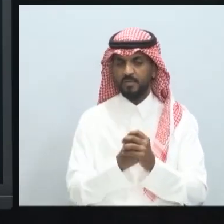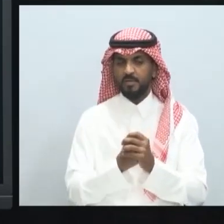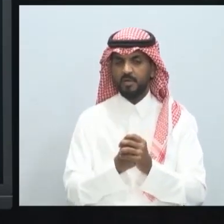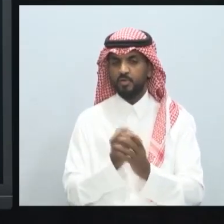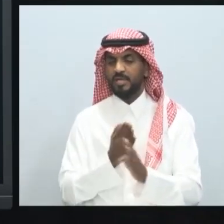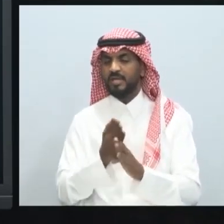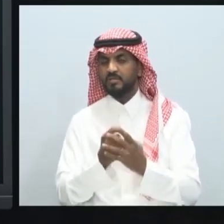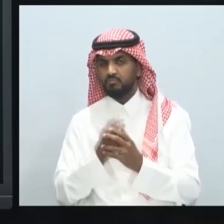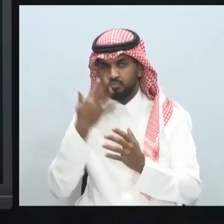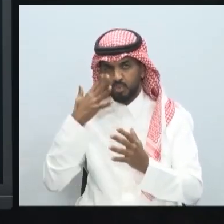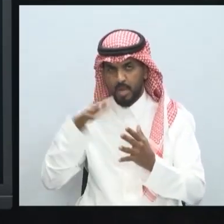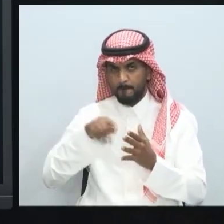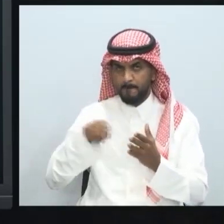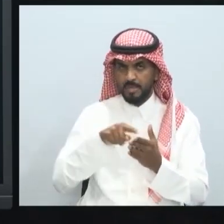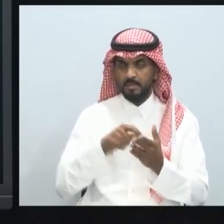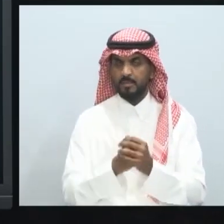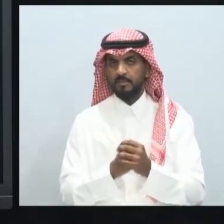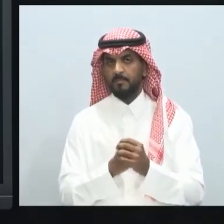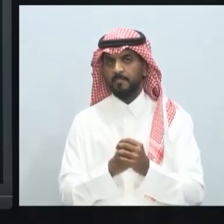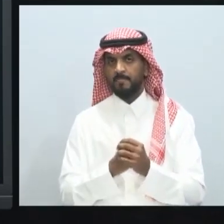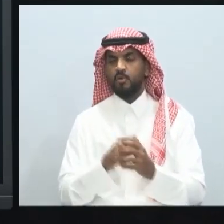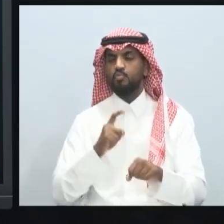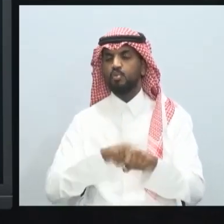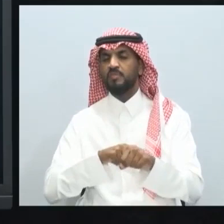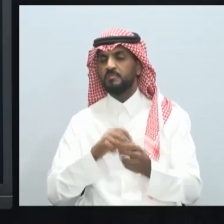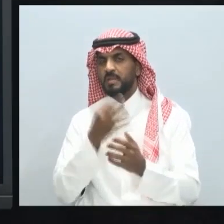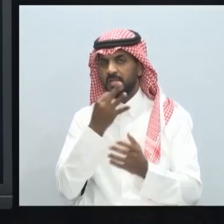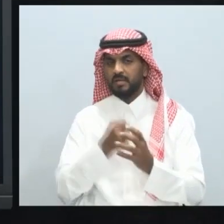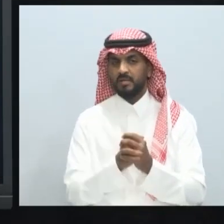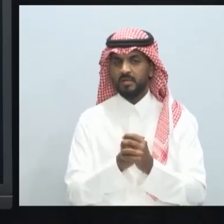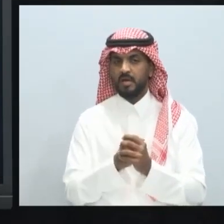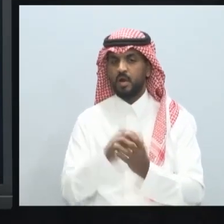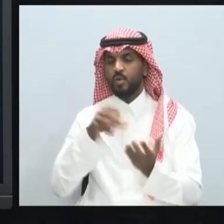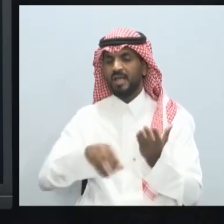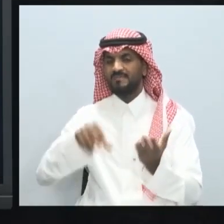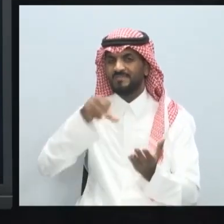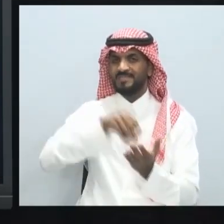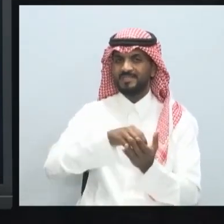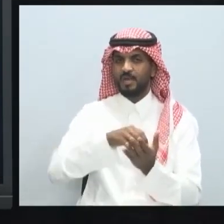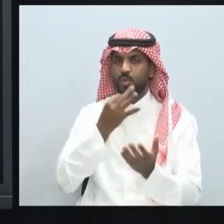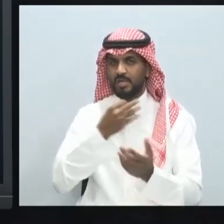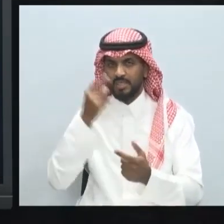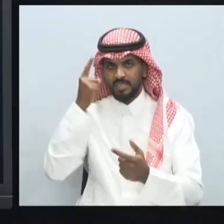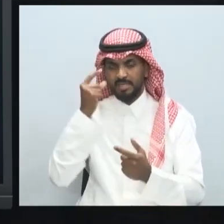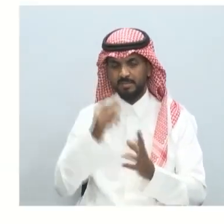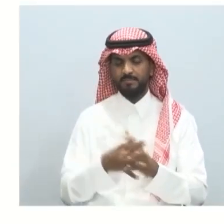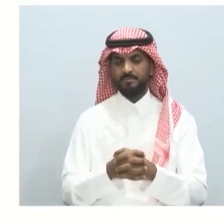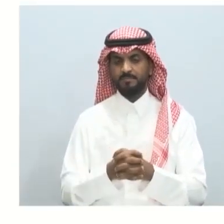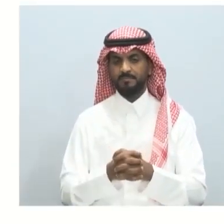القراءه المتعمقه او طريقه منظم القراءه وكذلك في قفز او القراءه الذكيه